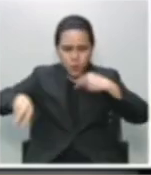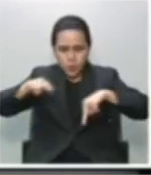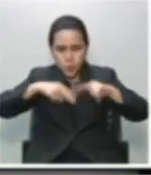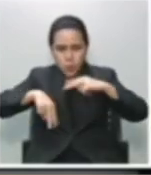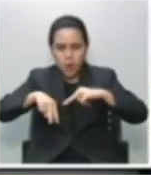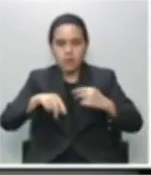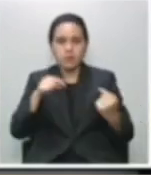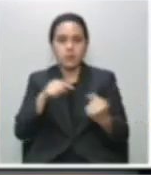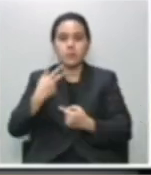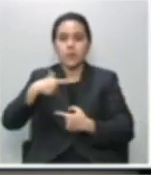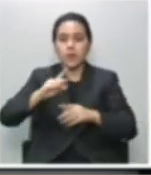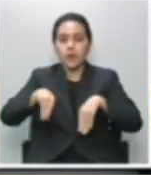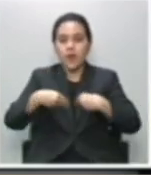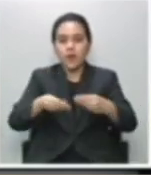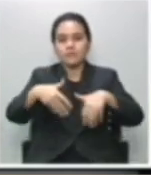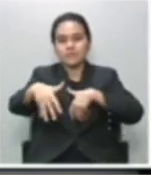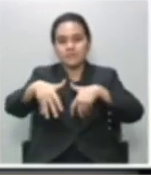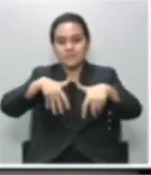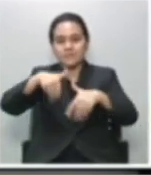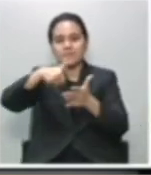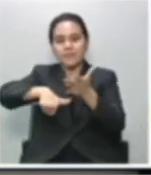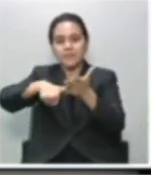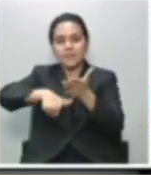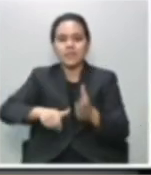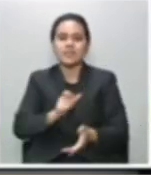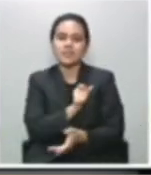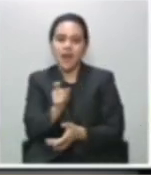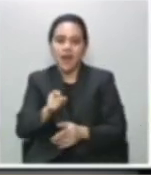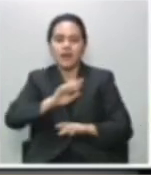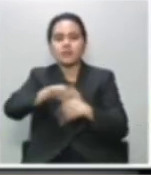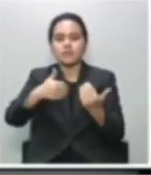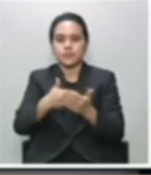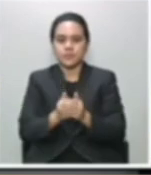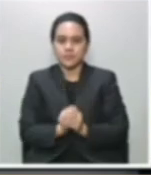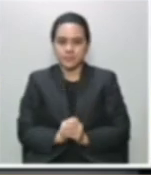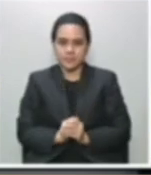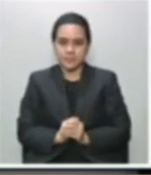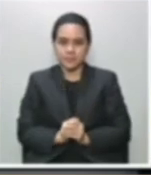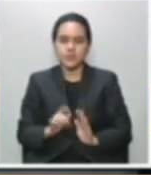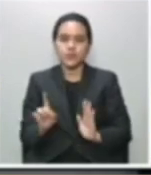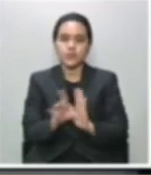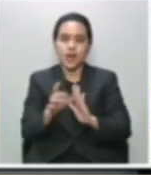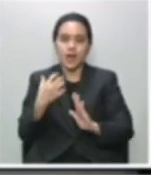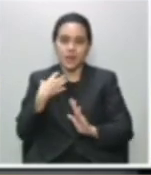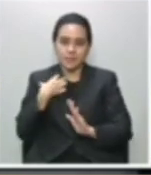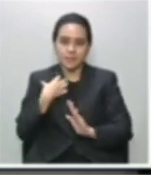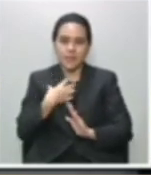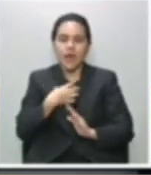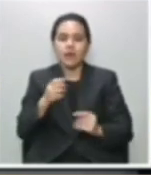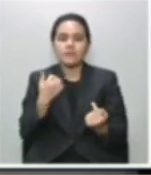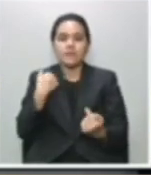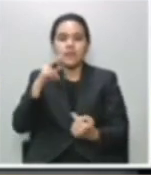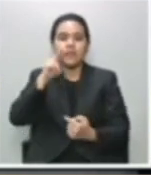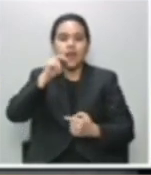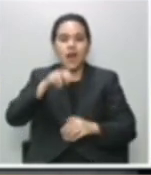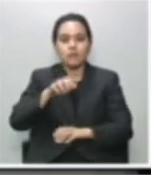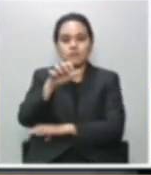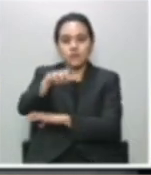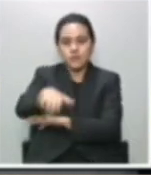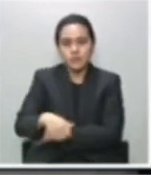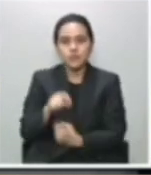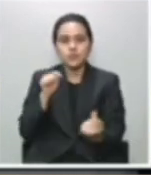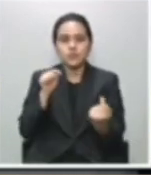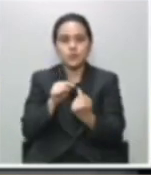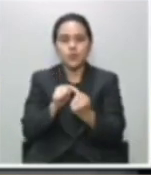ประโยชน์ต่อพี่น้องประชาชนผู้เสียภาษีเรื่องสุดท้ายครับท่านประธานขุดเจาะบาดาลบ้านหัวหนองหมู่9ตำบลบ้านไผ่อำเภอบ้าน